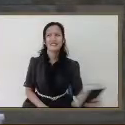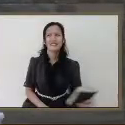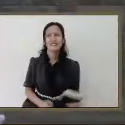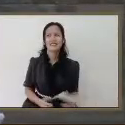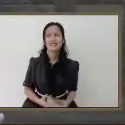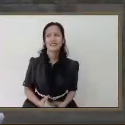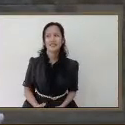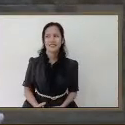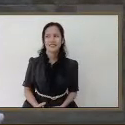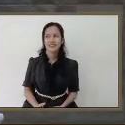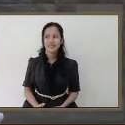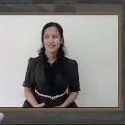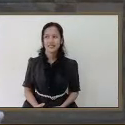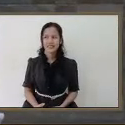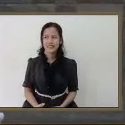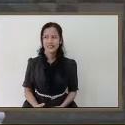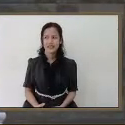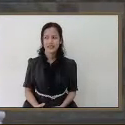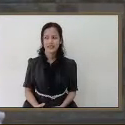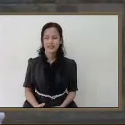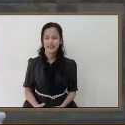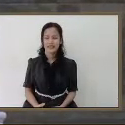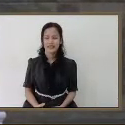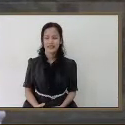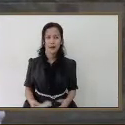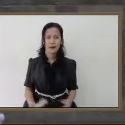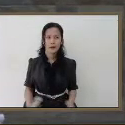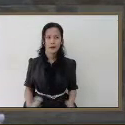po tayo. And